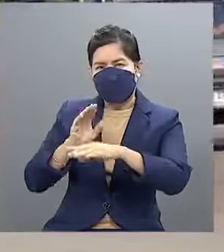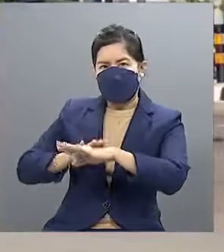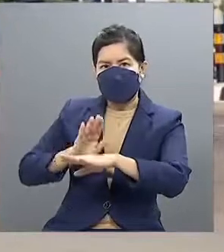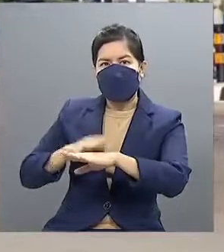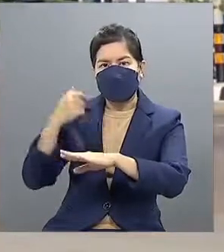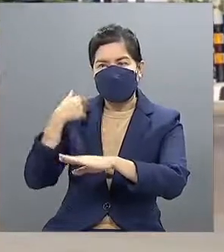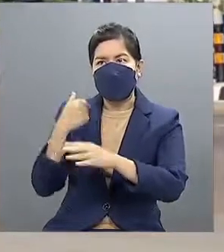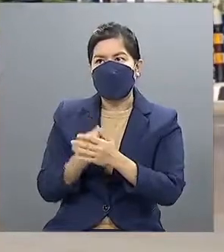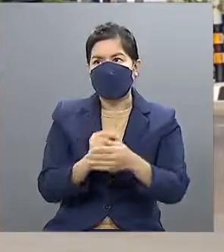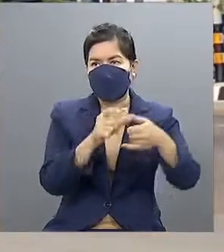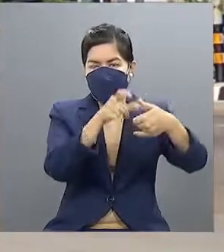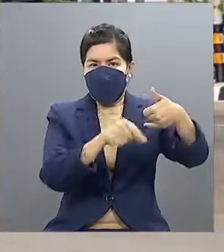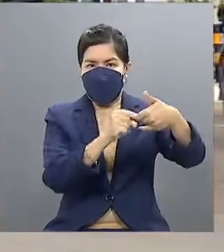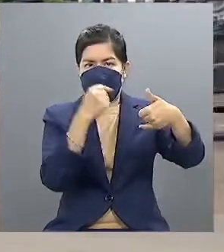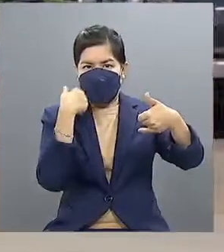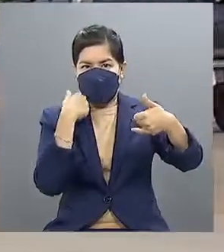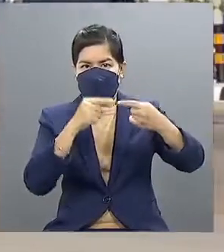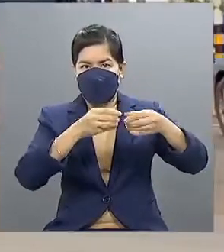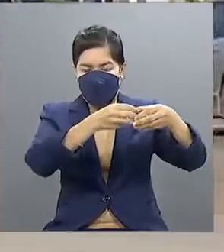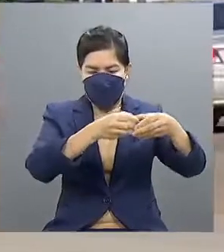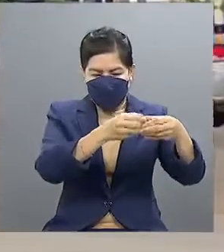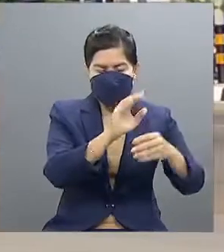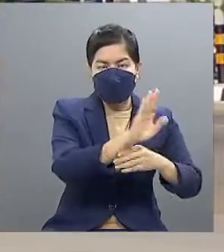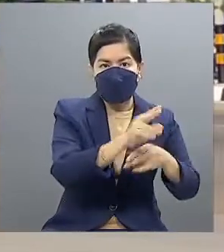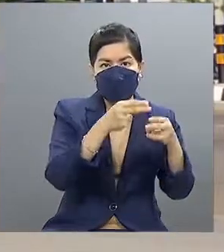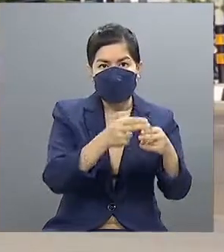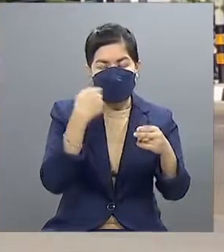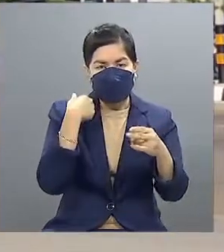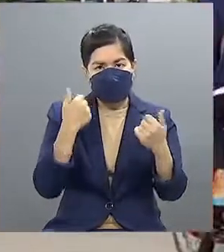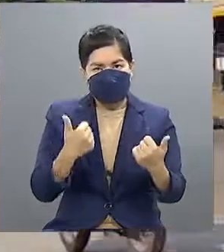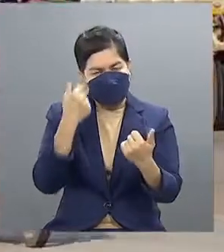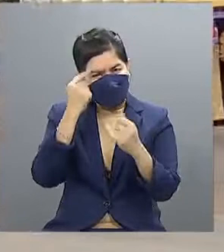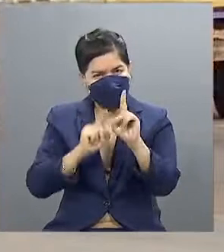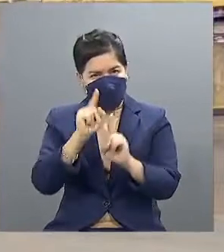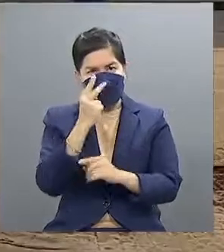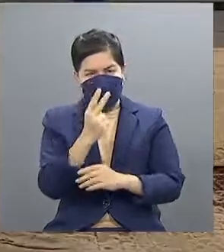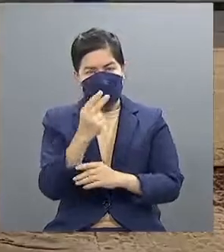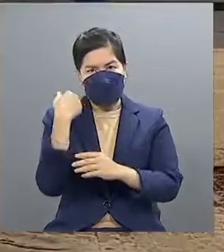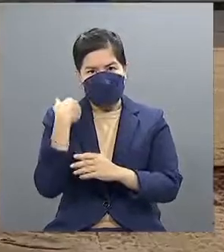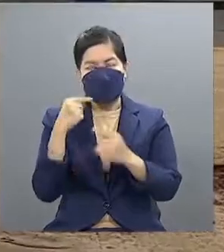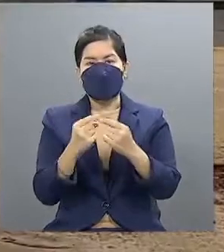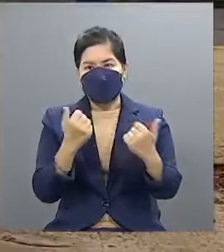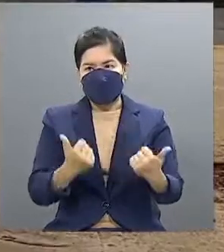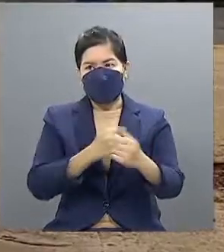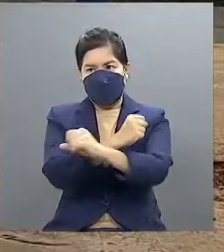ที่พูดคุยกันเองในวงตอนนี้ก็ประเมินแล้วยังอยู่ในระดับที่ควบคุมได้อยู่ค่ะ